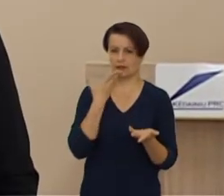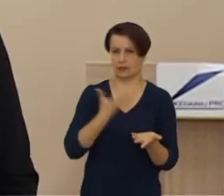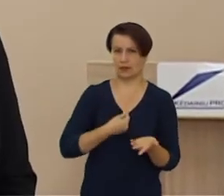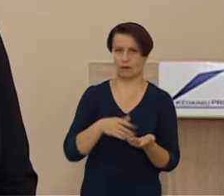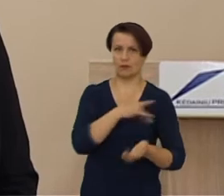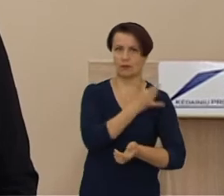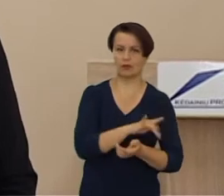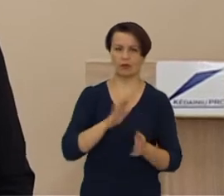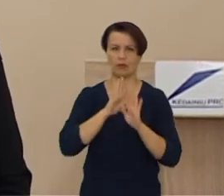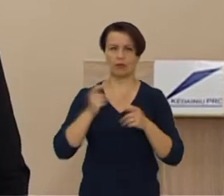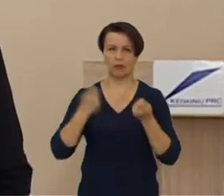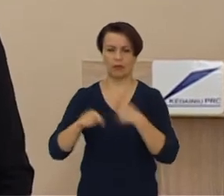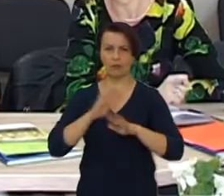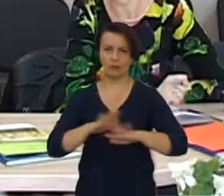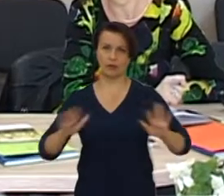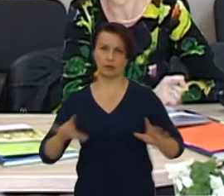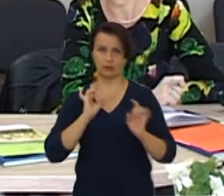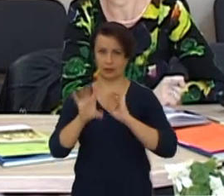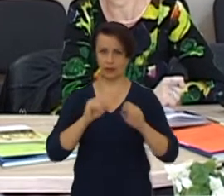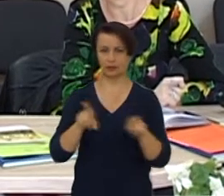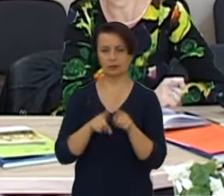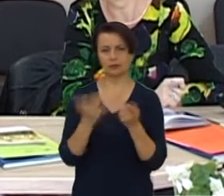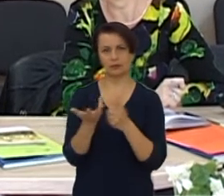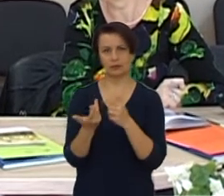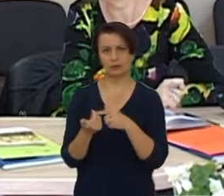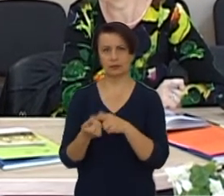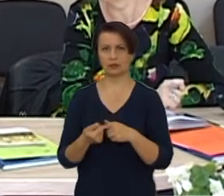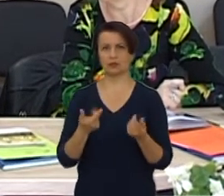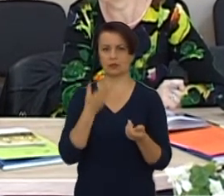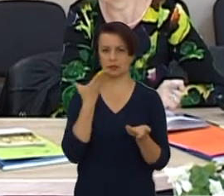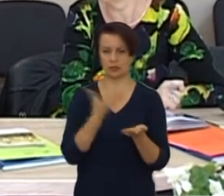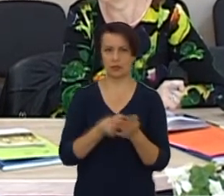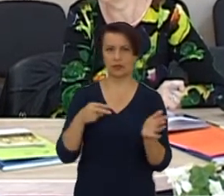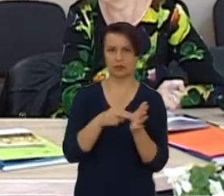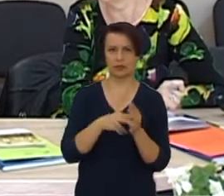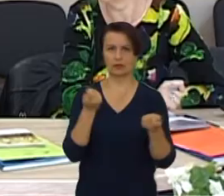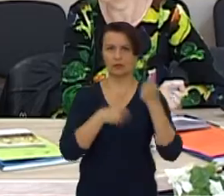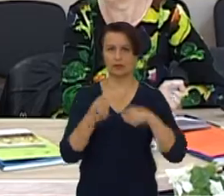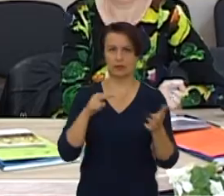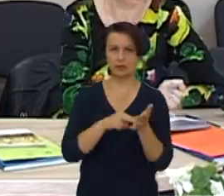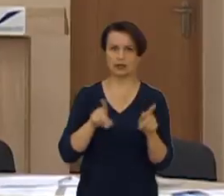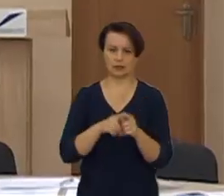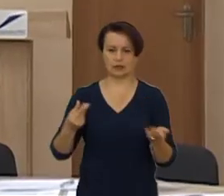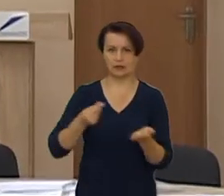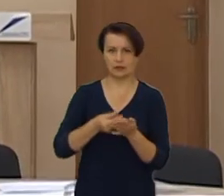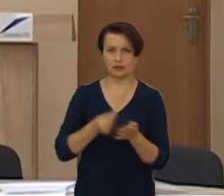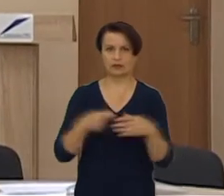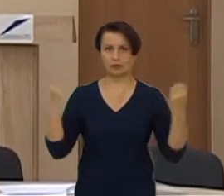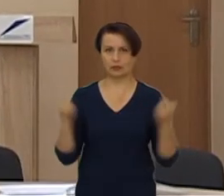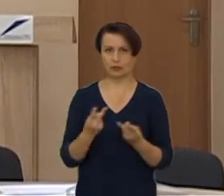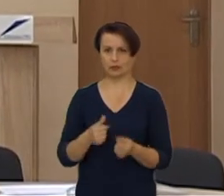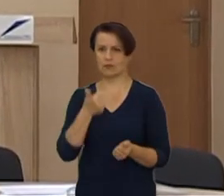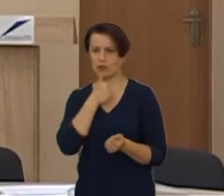paslaugos ir prekės reklamą, o taip pat apskaičiuoti jų savikainos, pardavimo kainų bei investicijų poreikį,